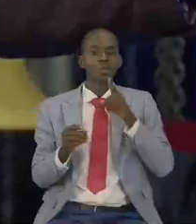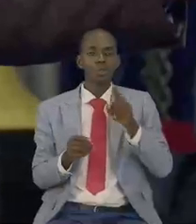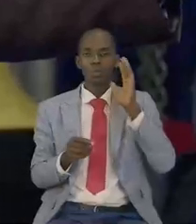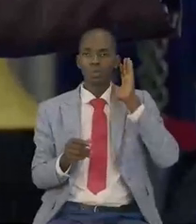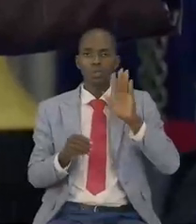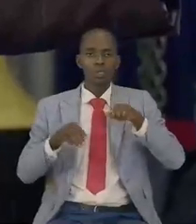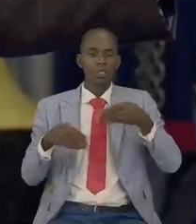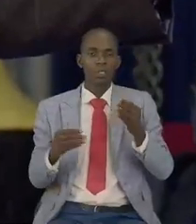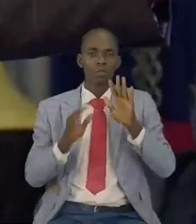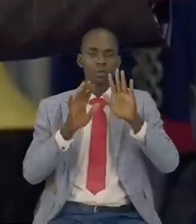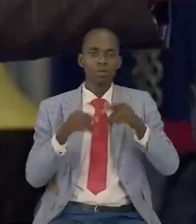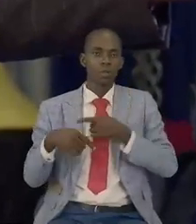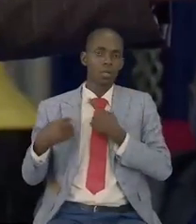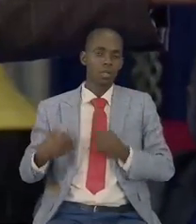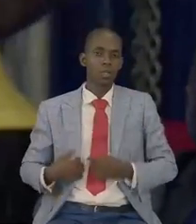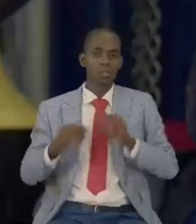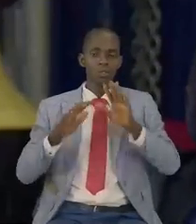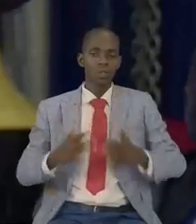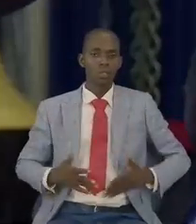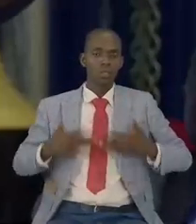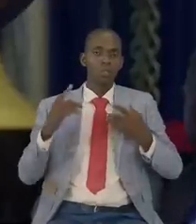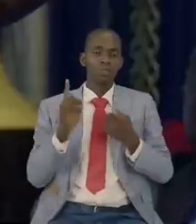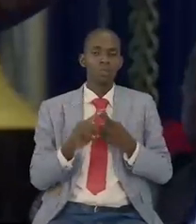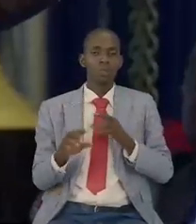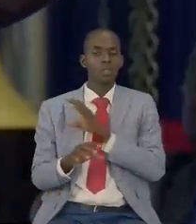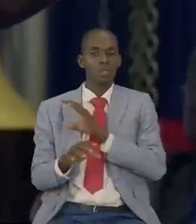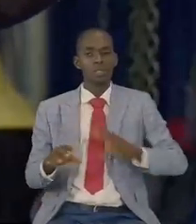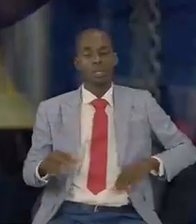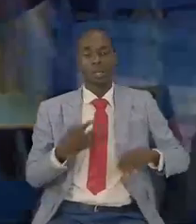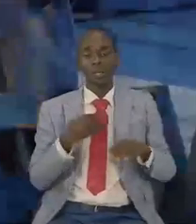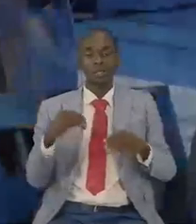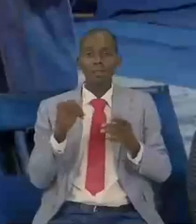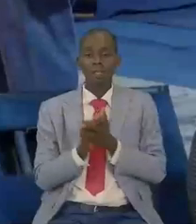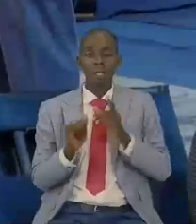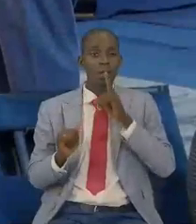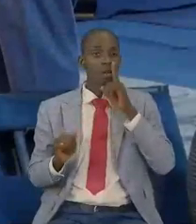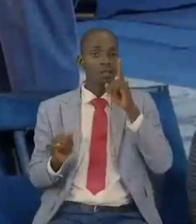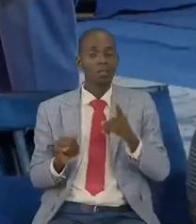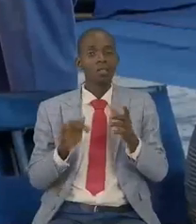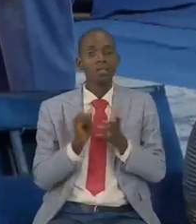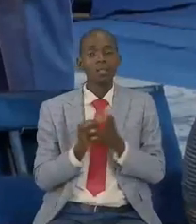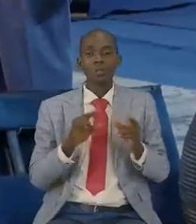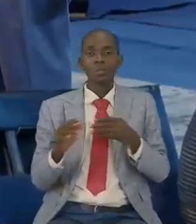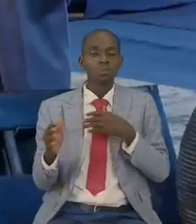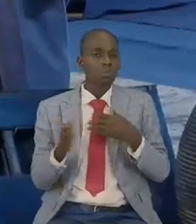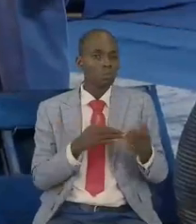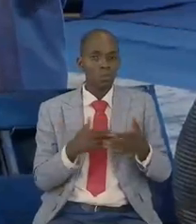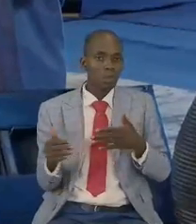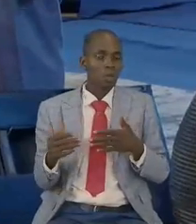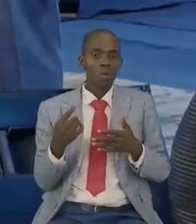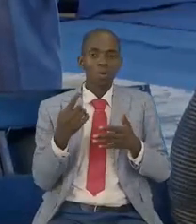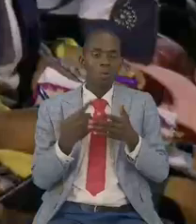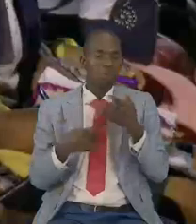tu donnes ton cœur, ta vie à Christ. Et tu as l'assurance que peu importe ce